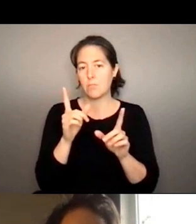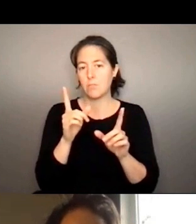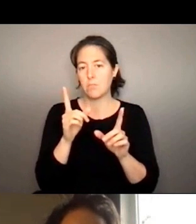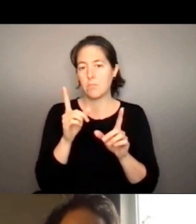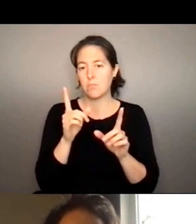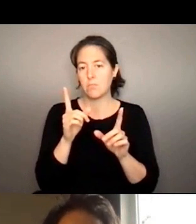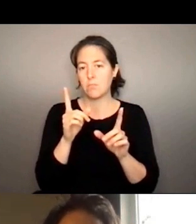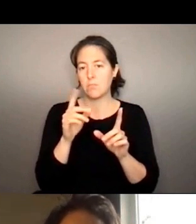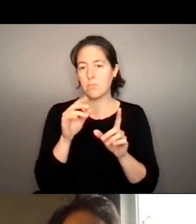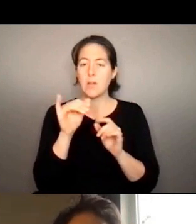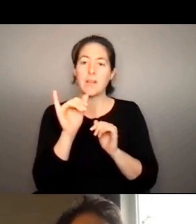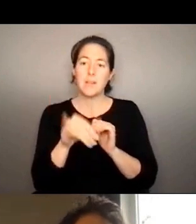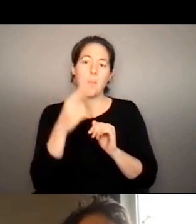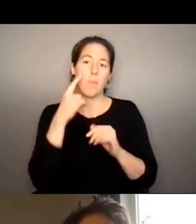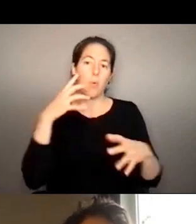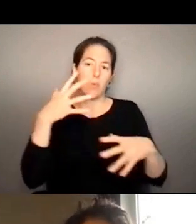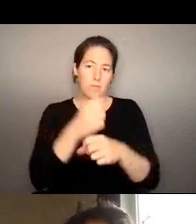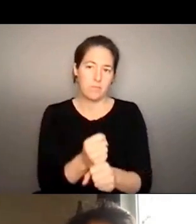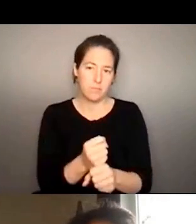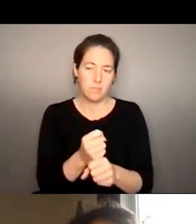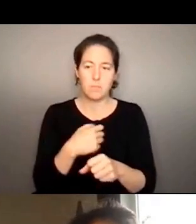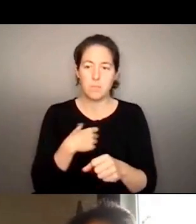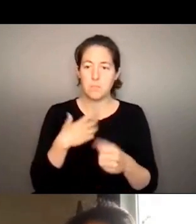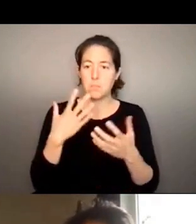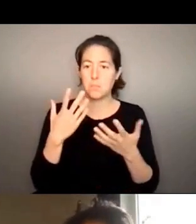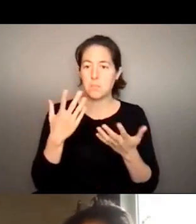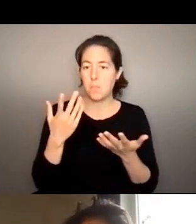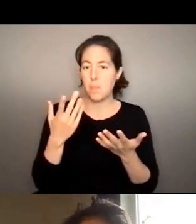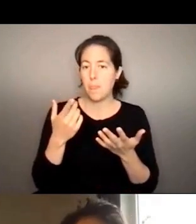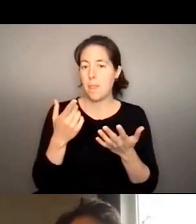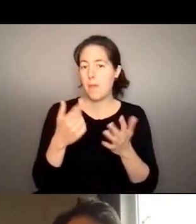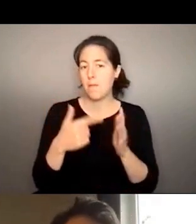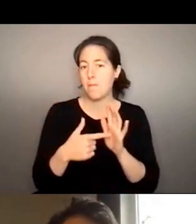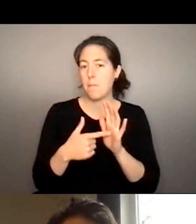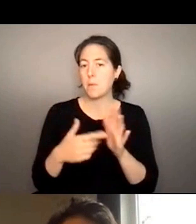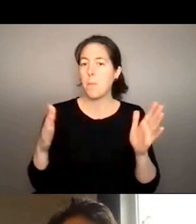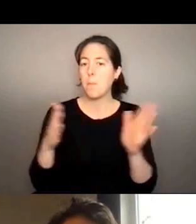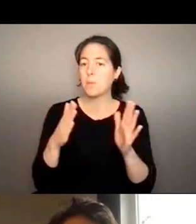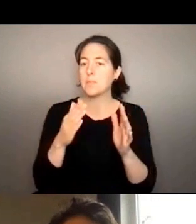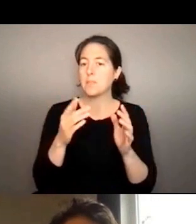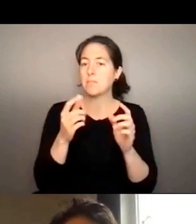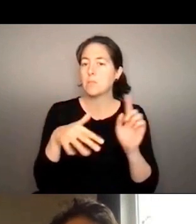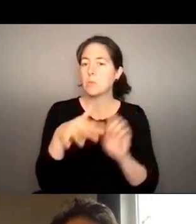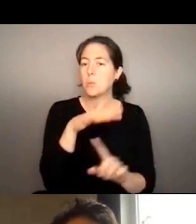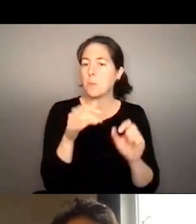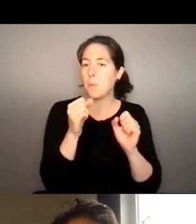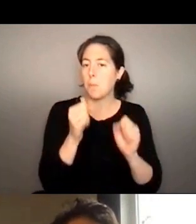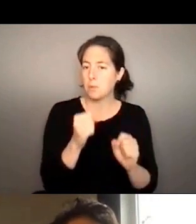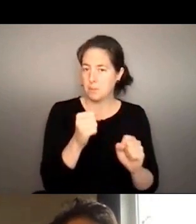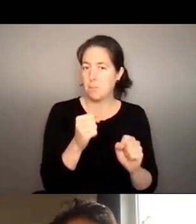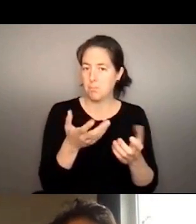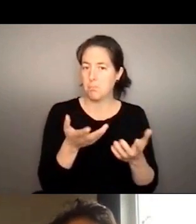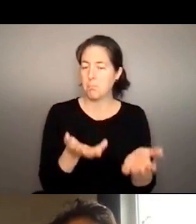C'est ça, pour conclure, si vous voulez, je voulais juste voir avec vous un peu une série de petits scénarios de culture.